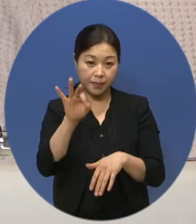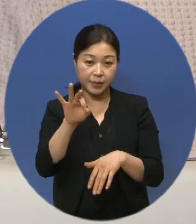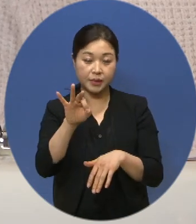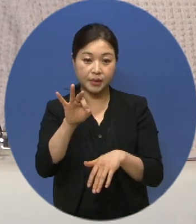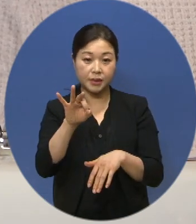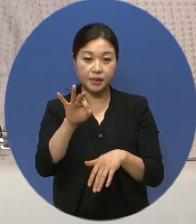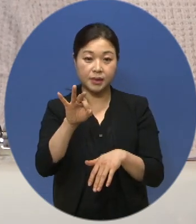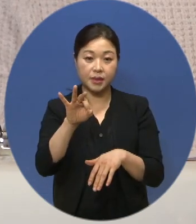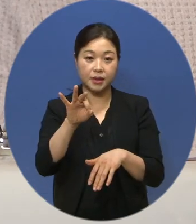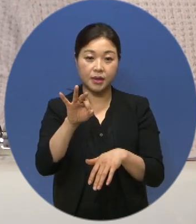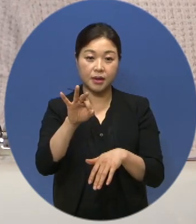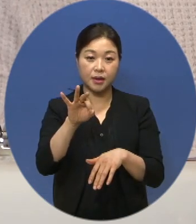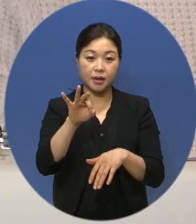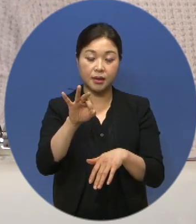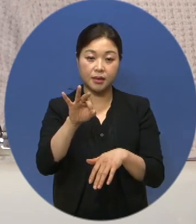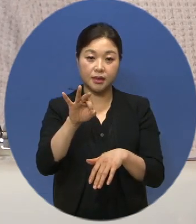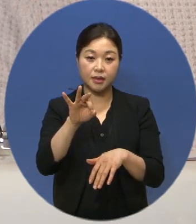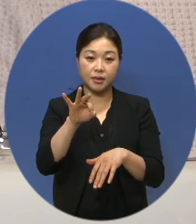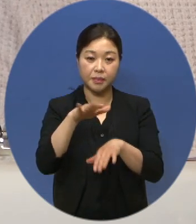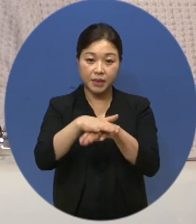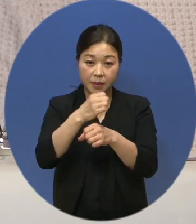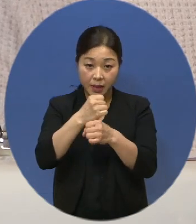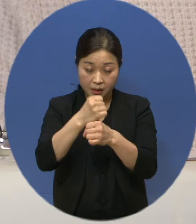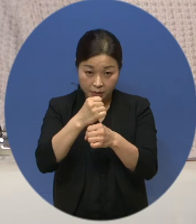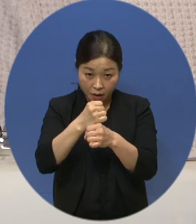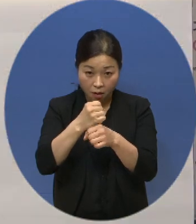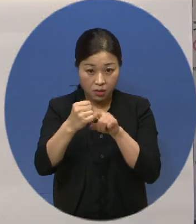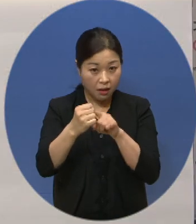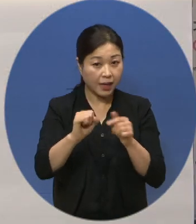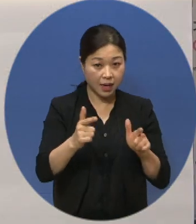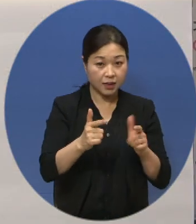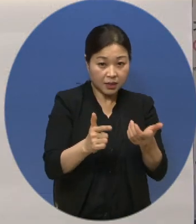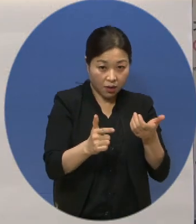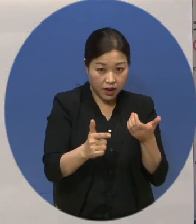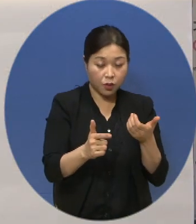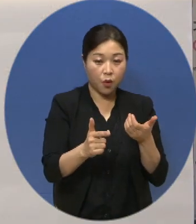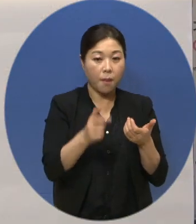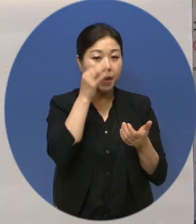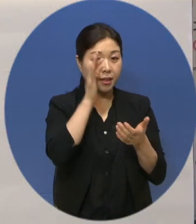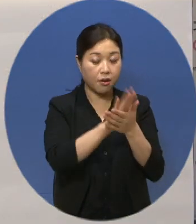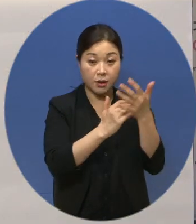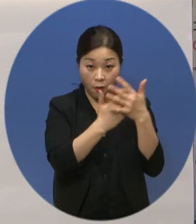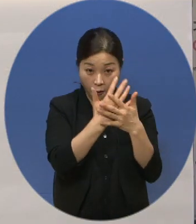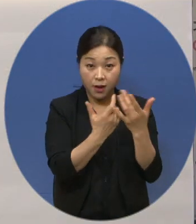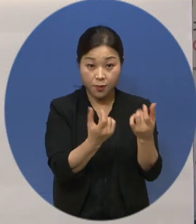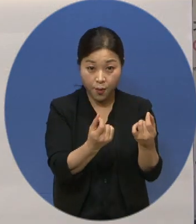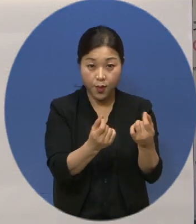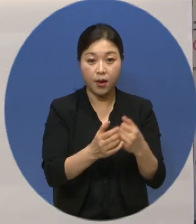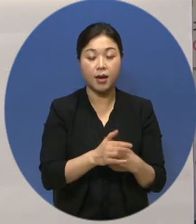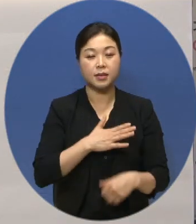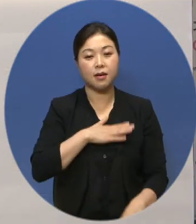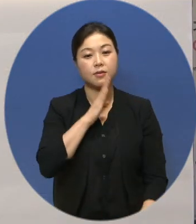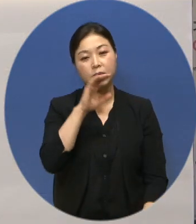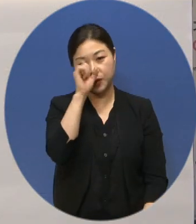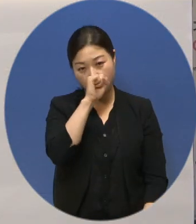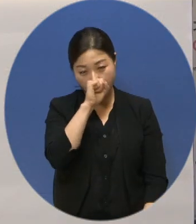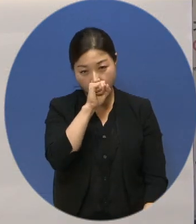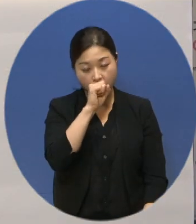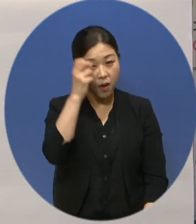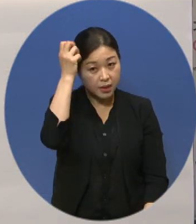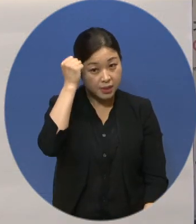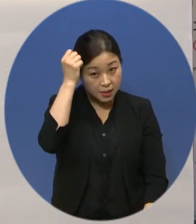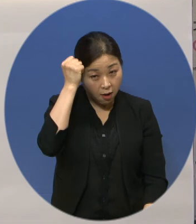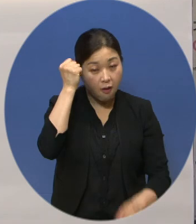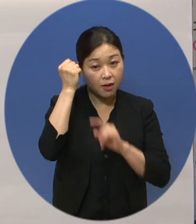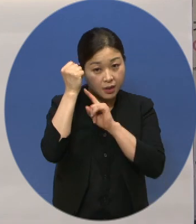프리 이제 제작을 하면서가 아니라 그 전에도 봤었던 영화들이었고 제가 되게 좋아하고 기억에